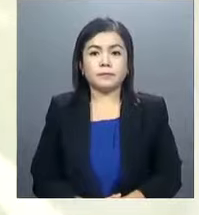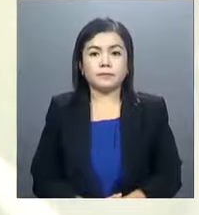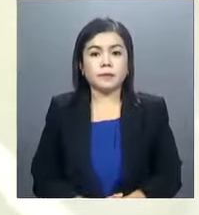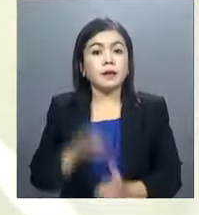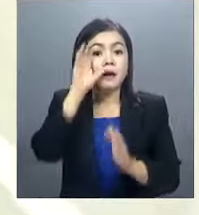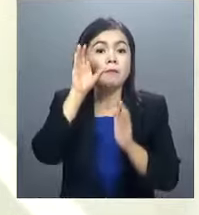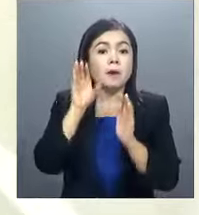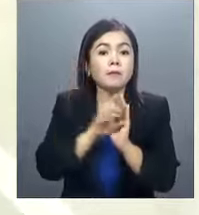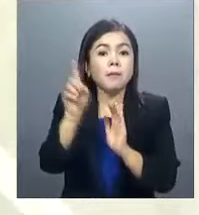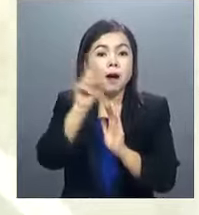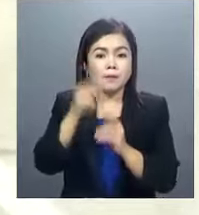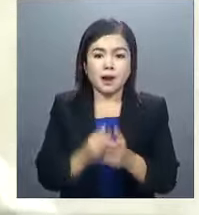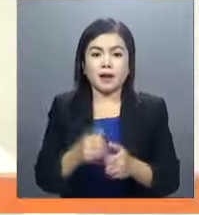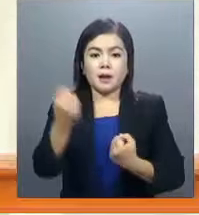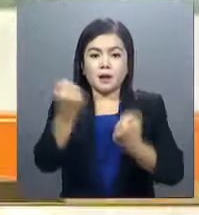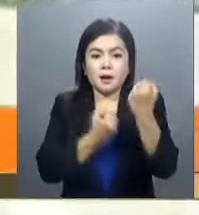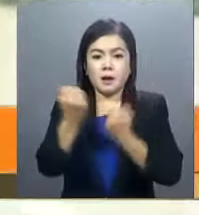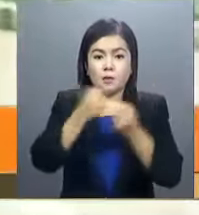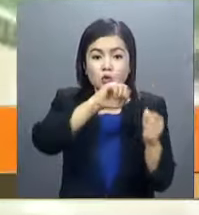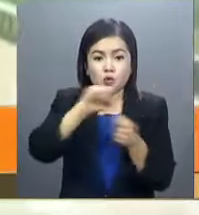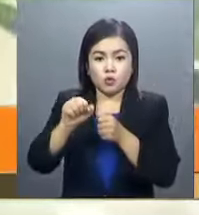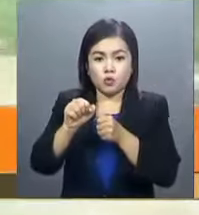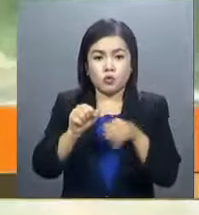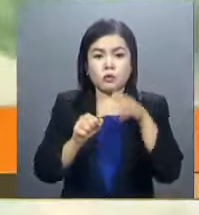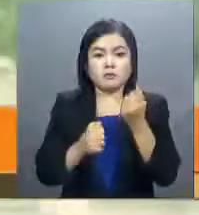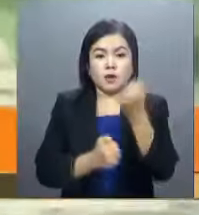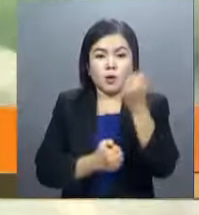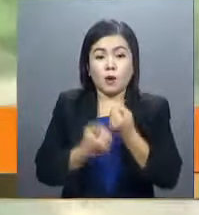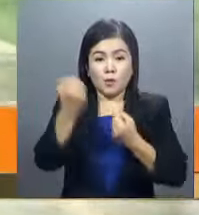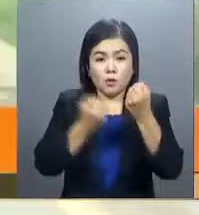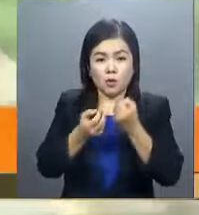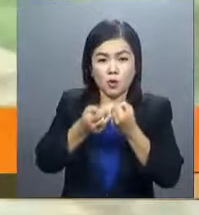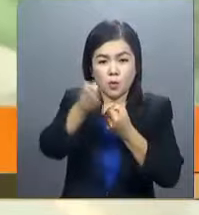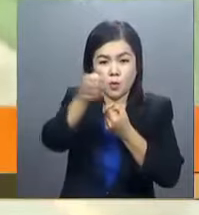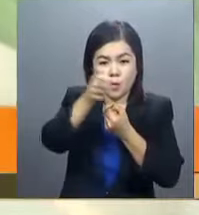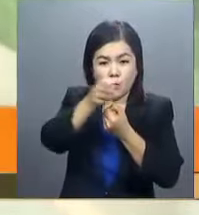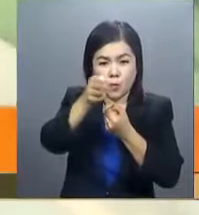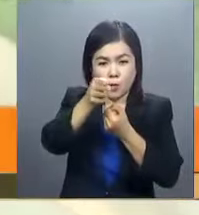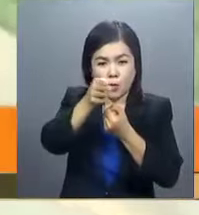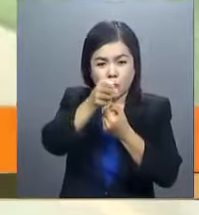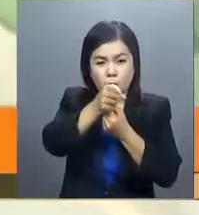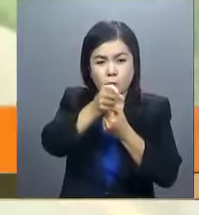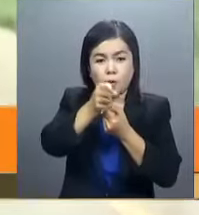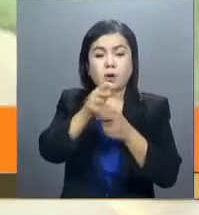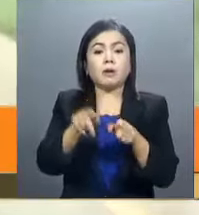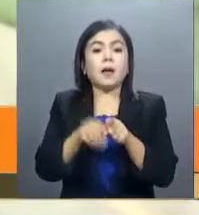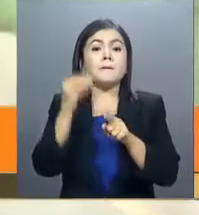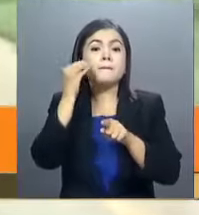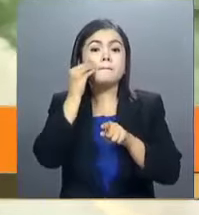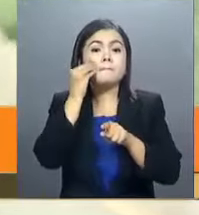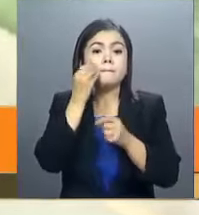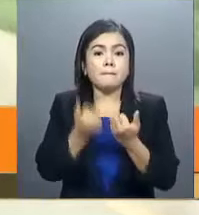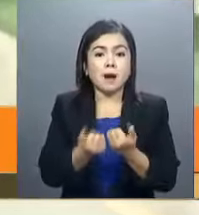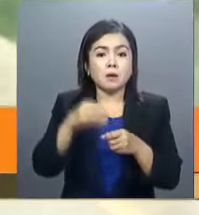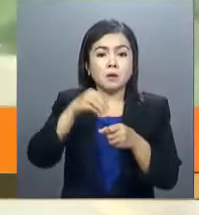ภาพเหตุการณ์จากกล้องหน้ารถตู้โดยสารสายอุดรธานีหนองคายนะคะที่บันทึกขณะผ่านถนนสายบ้านหนองนกเขียน